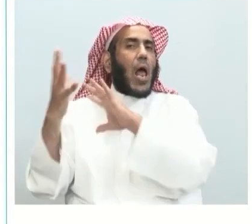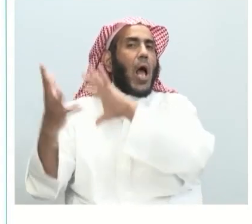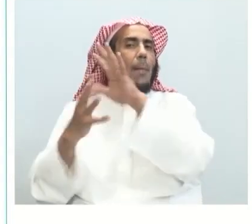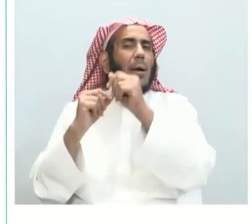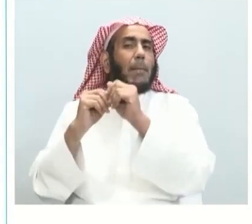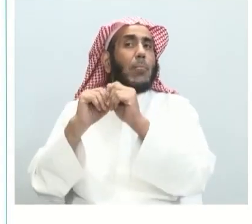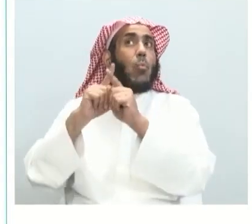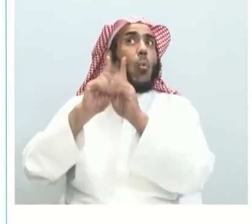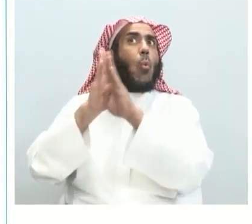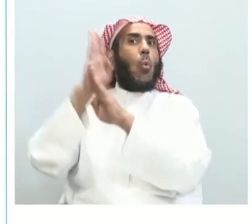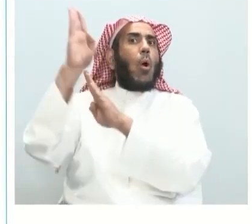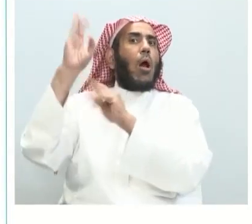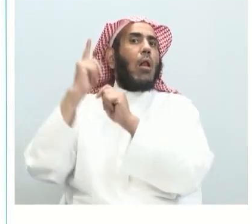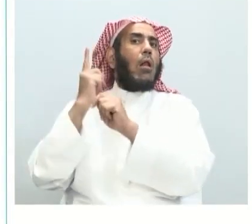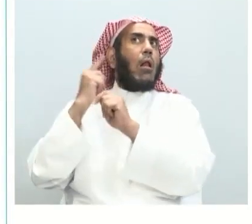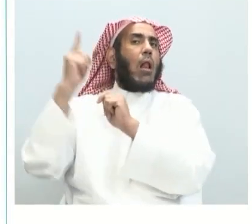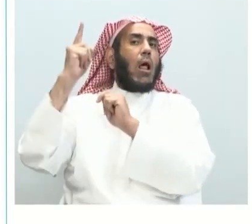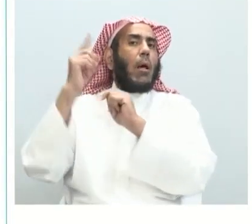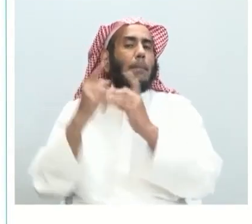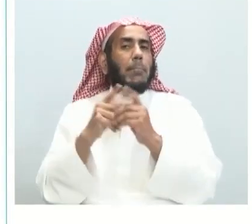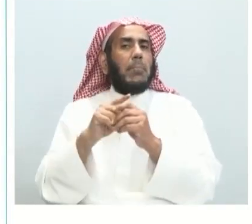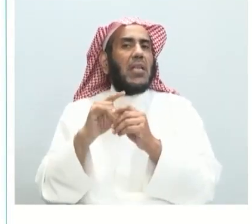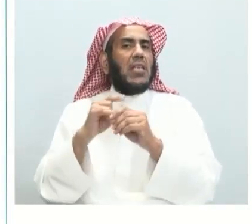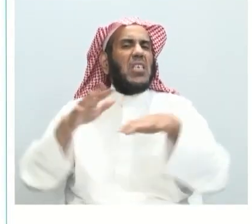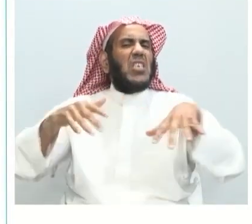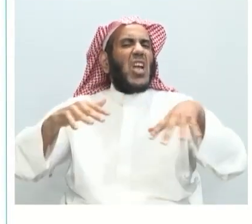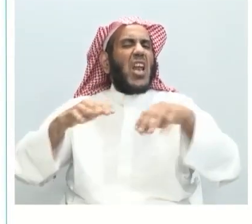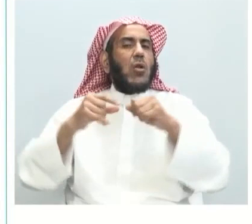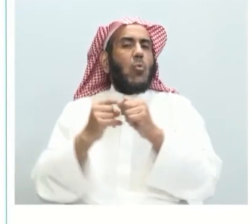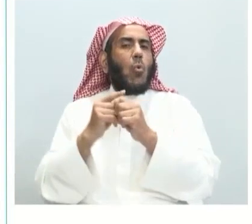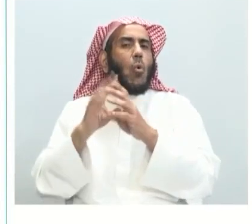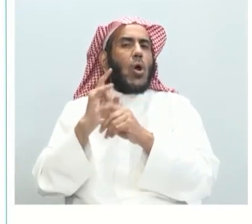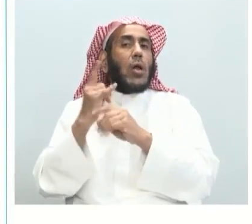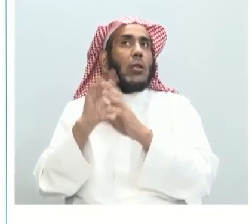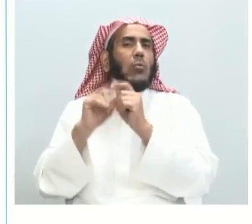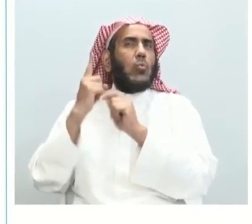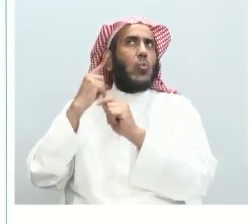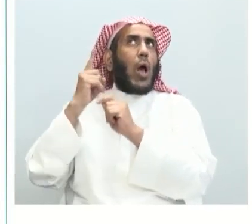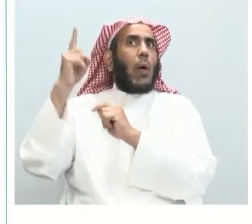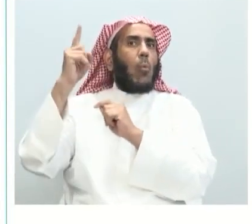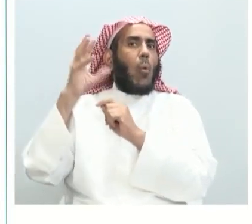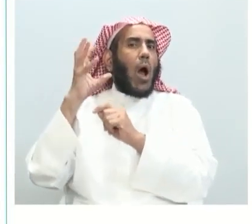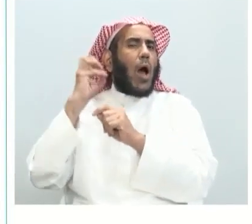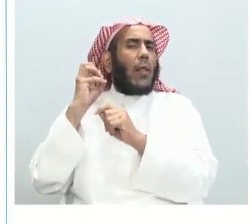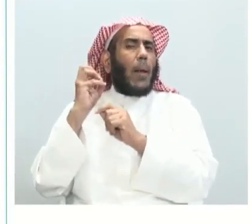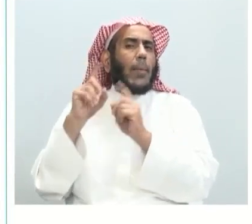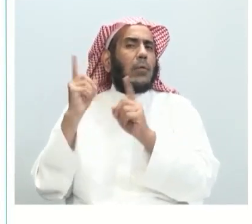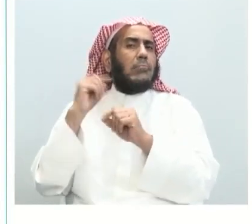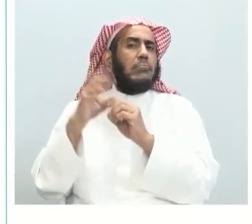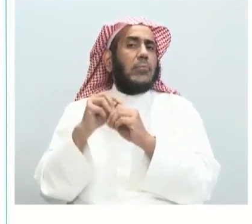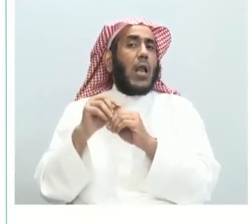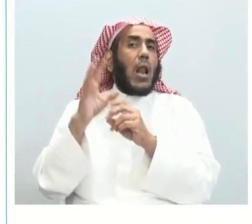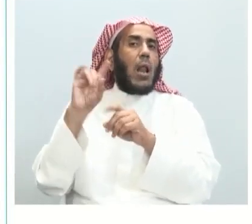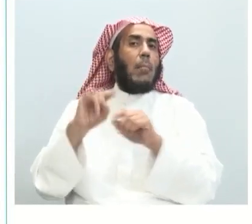من الملا الاعلى وهو ما يكون من الجن من استراق السمع واخذ الاخبار من